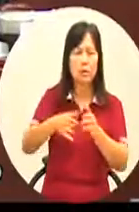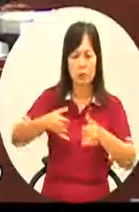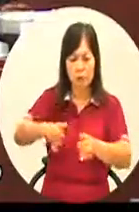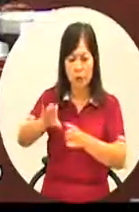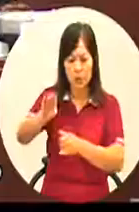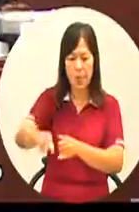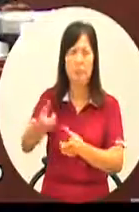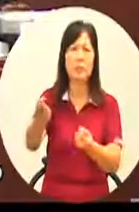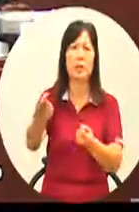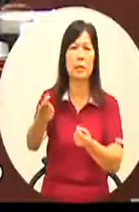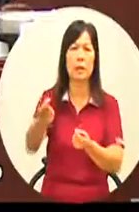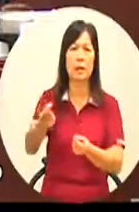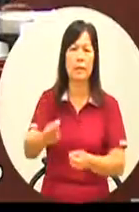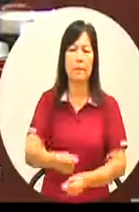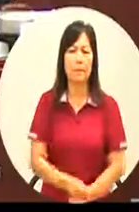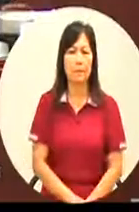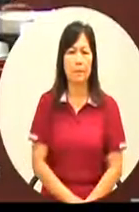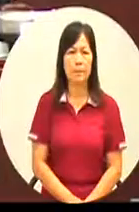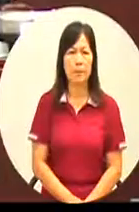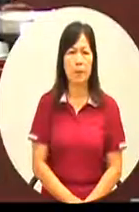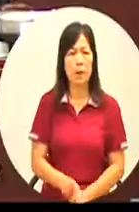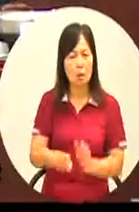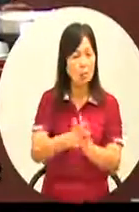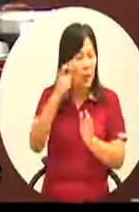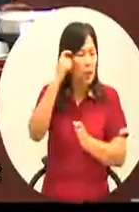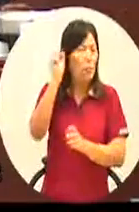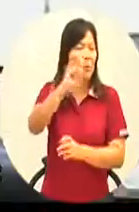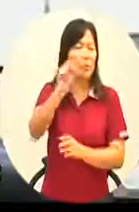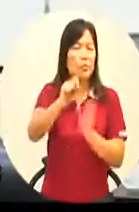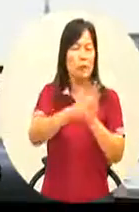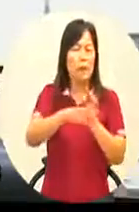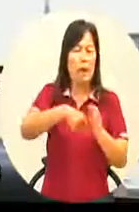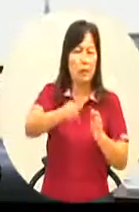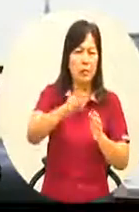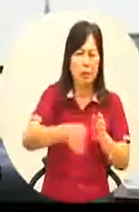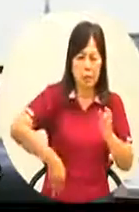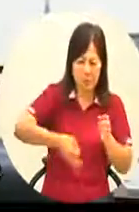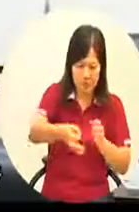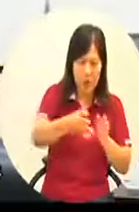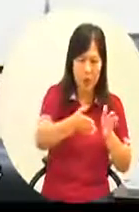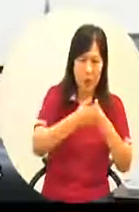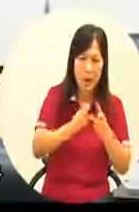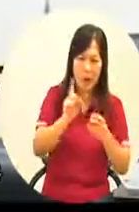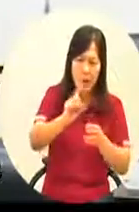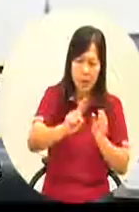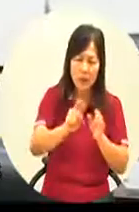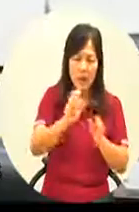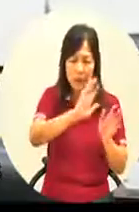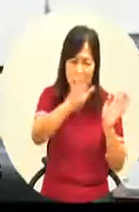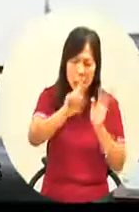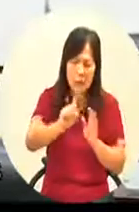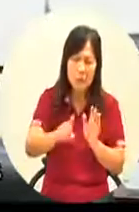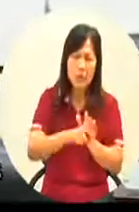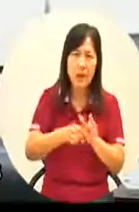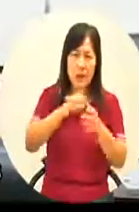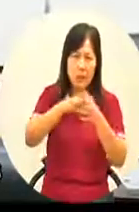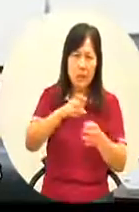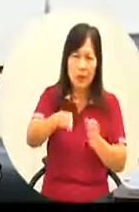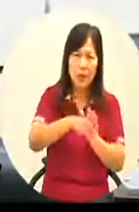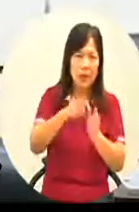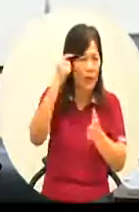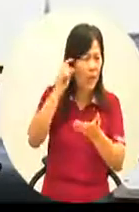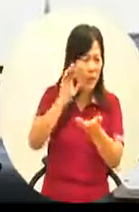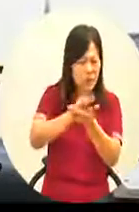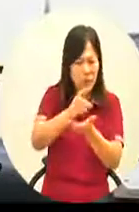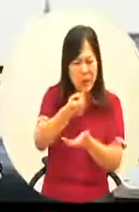车。 哎，我想千万唔通，因为去那边你要缴费，怎样？你用什么其他方式？你不要为了那些收那些